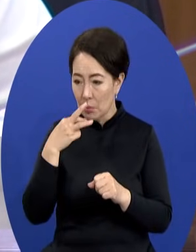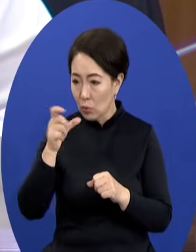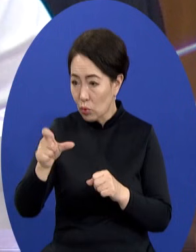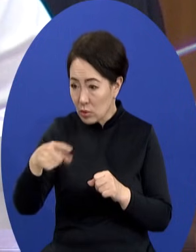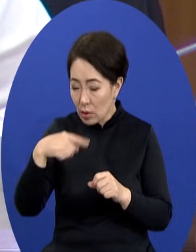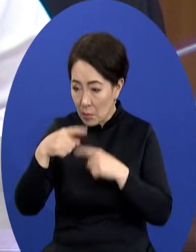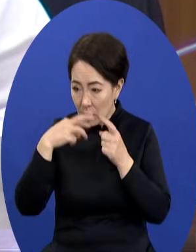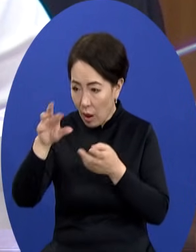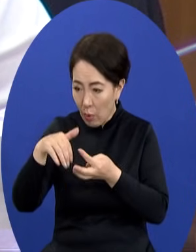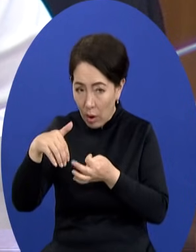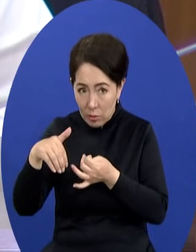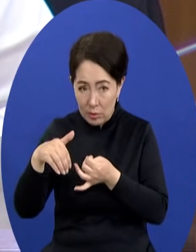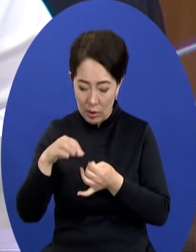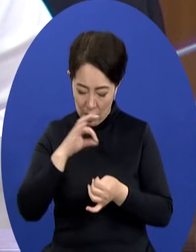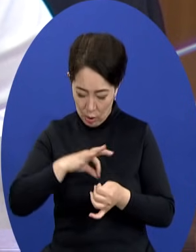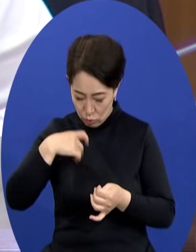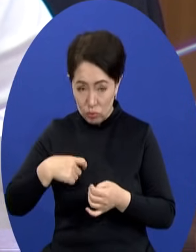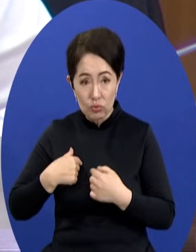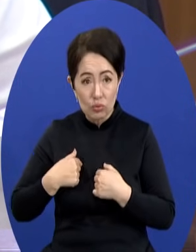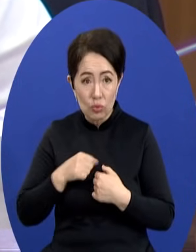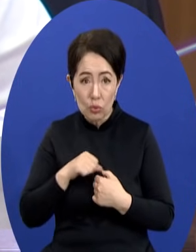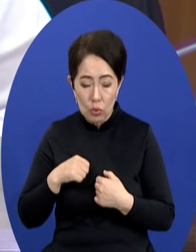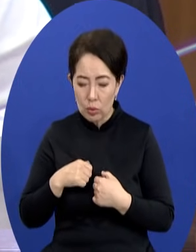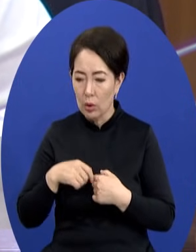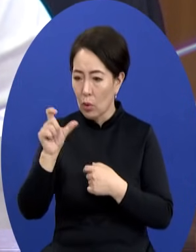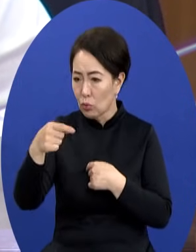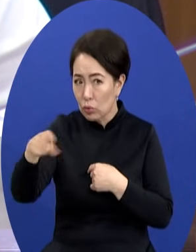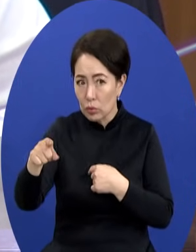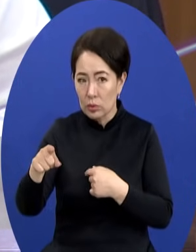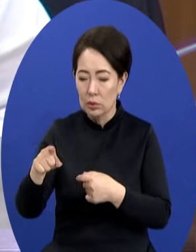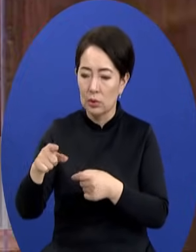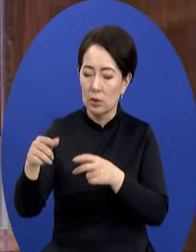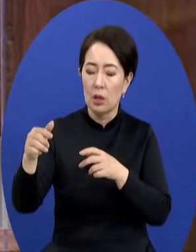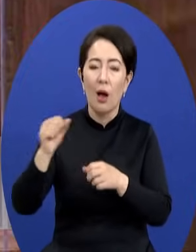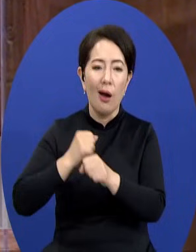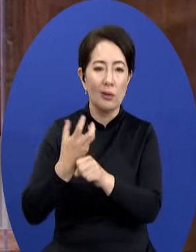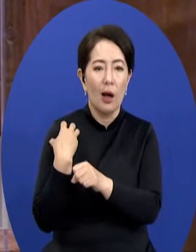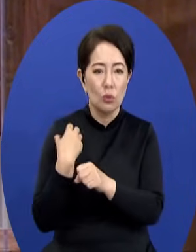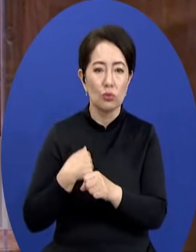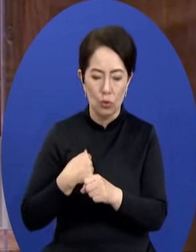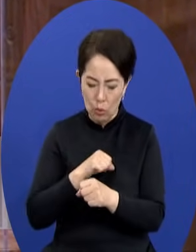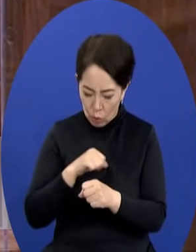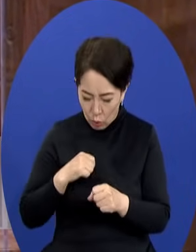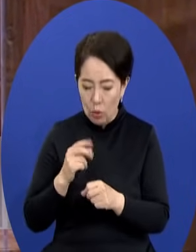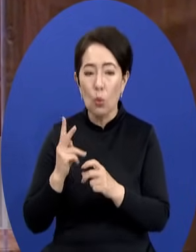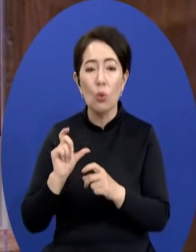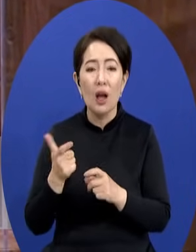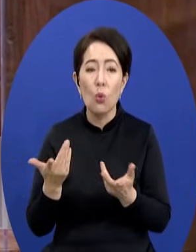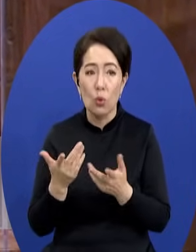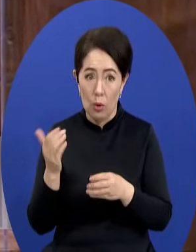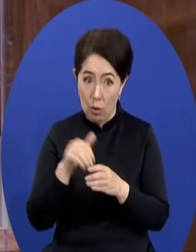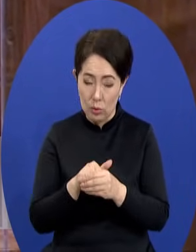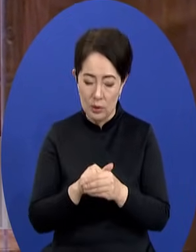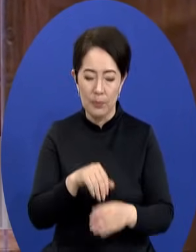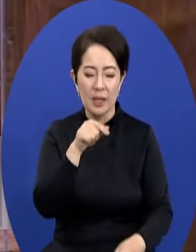боловсруулж ашиглаж байгаа этгээдийн мэдээллийн эзний өмнө хүлээх үүргийг бас тусгасан. Энэ генетикийн мэдээллийг бол бид нар эрүү